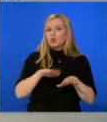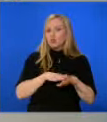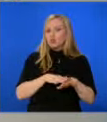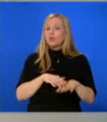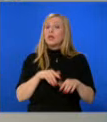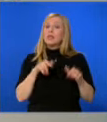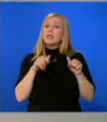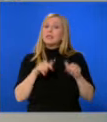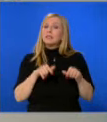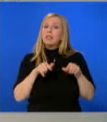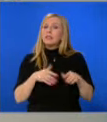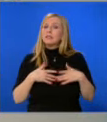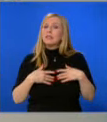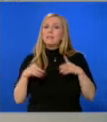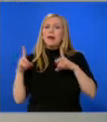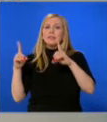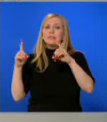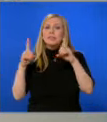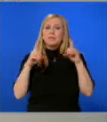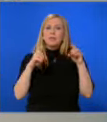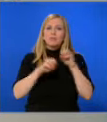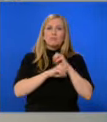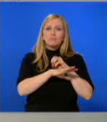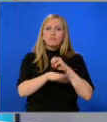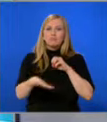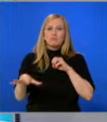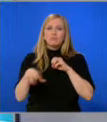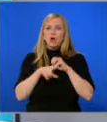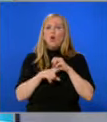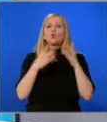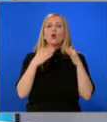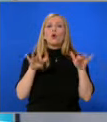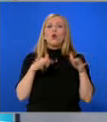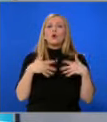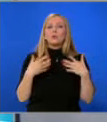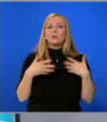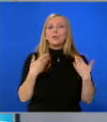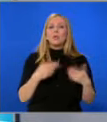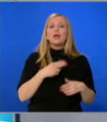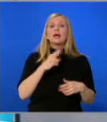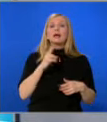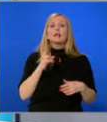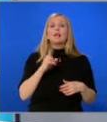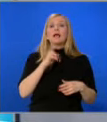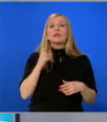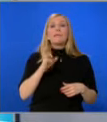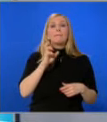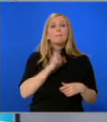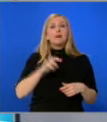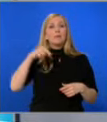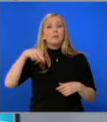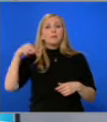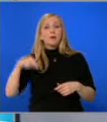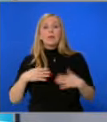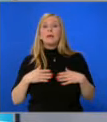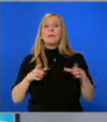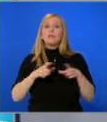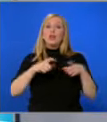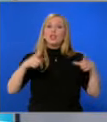публичното пространство, но едни снимки от коледните празненства на ДБ-та и ПП-та и така нататък.